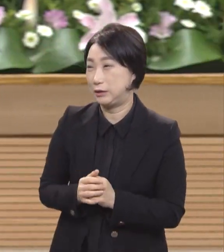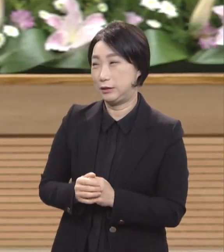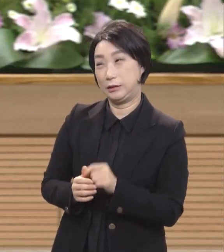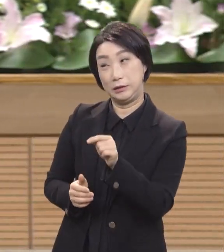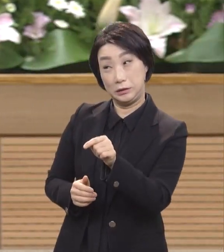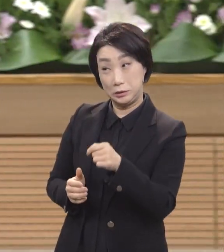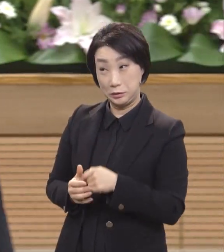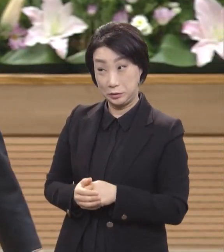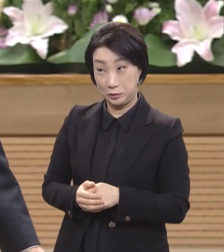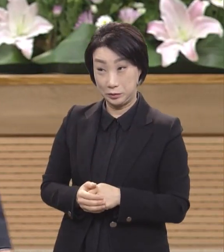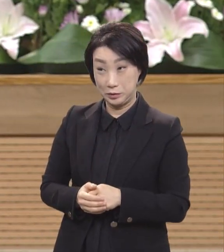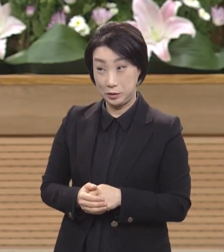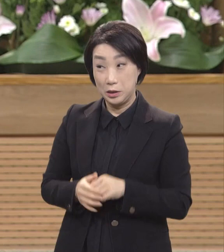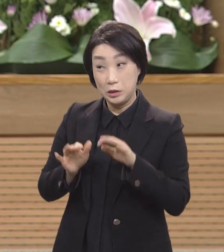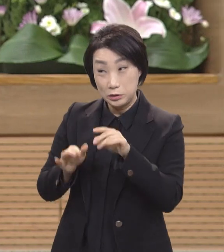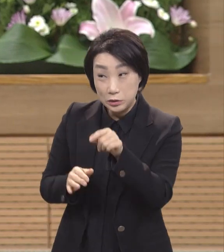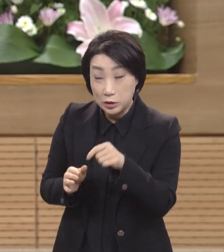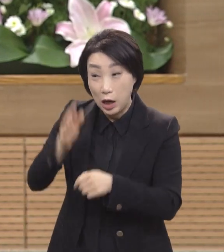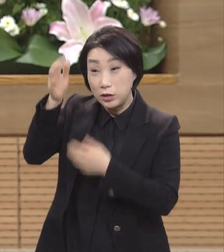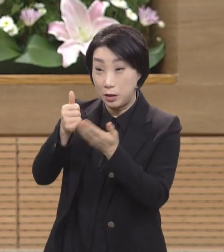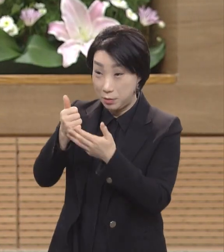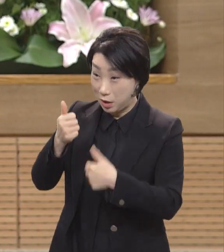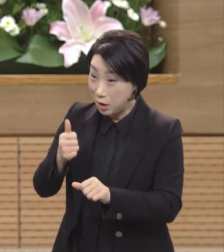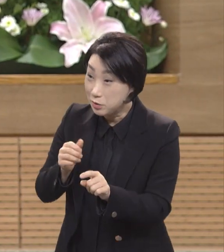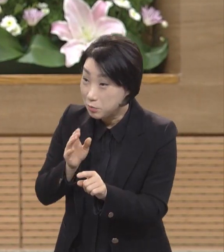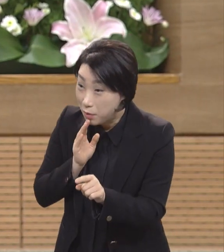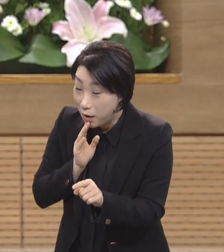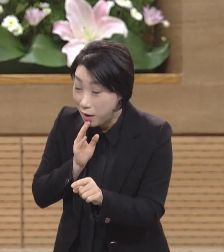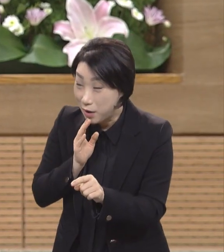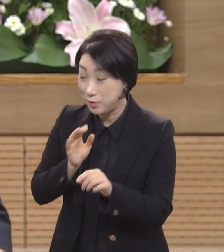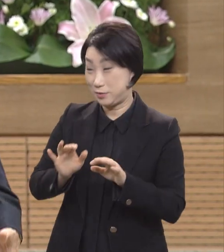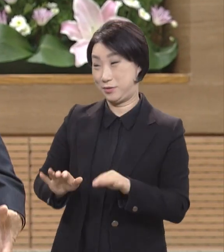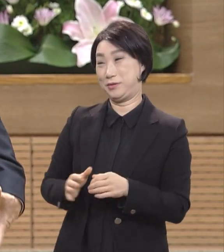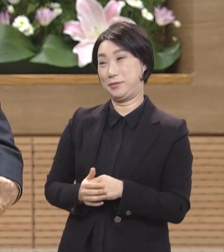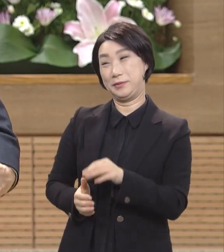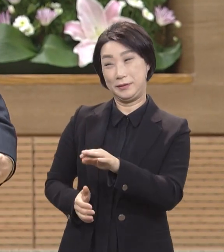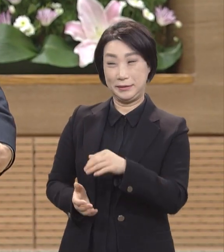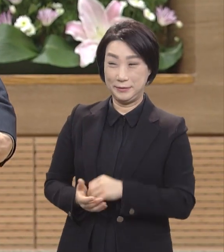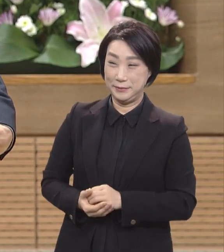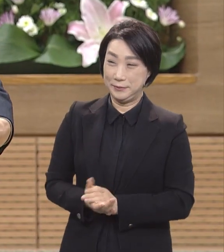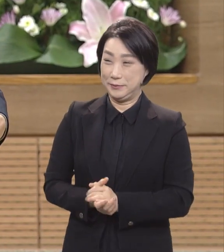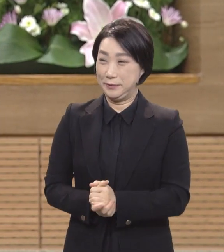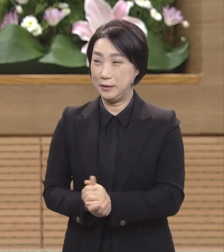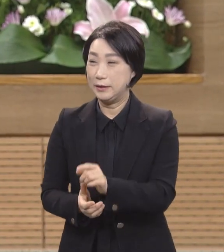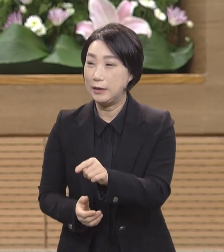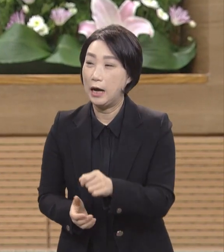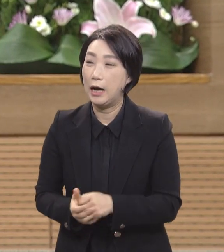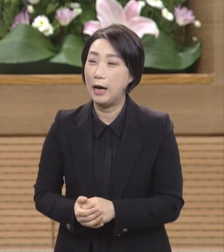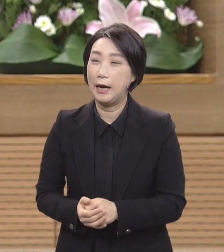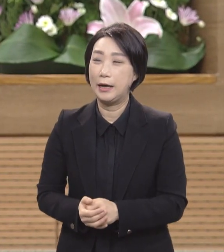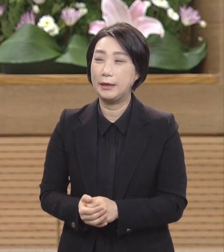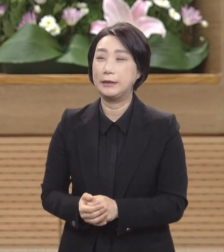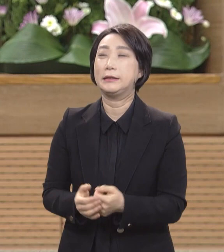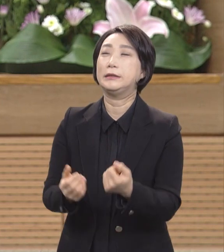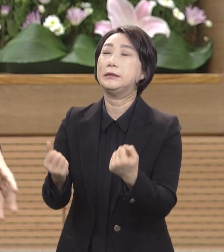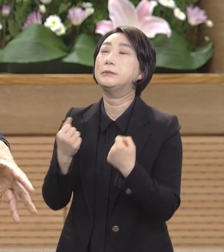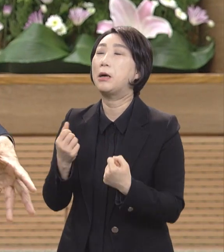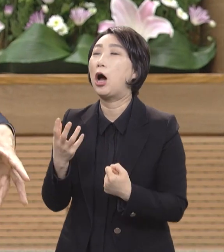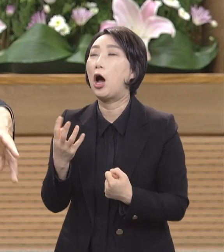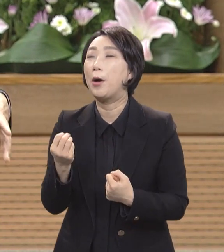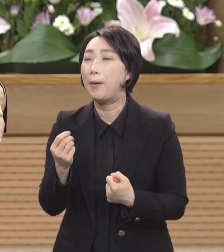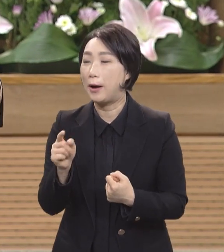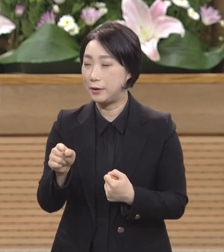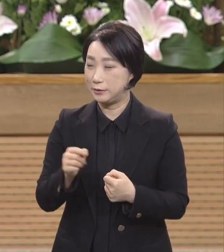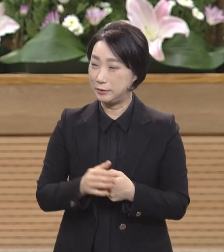너 네가 하나님의 아들이라면 이 정도의 힘과